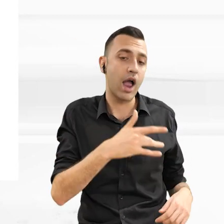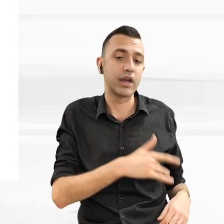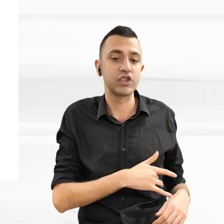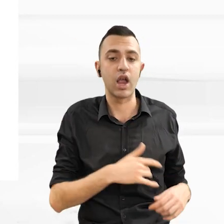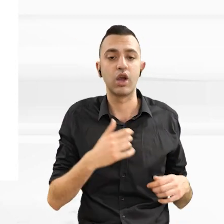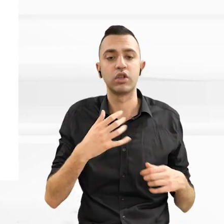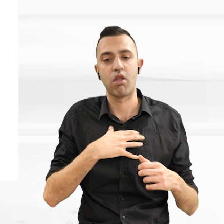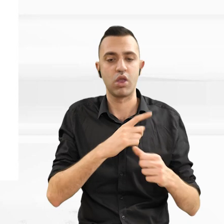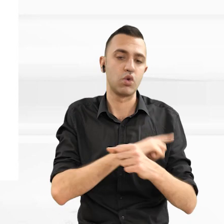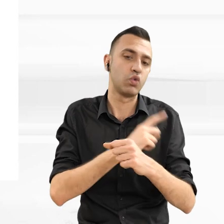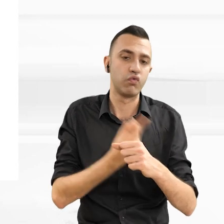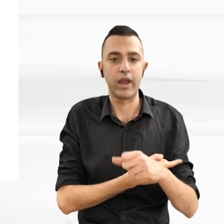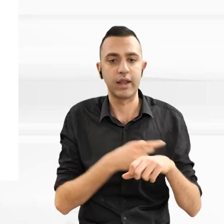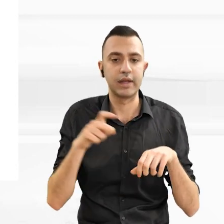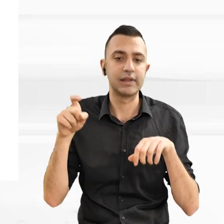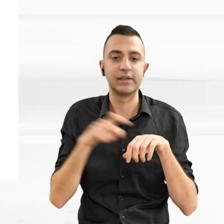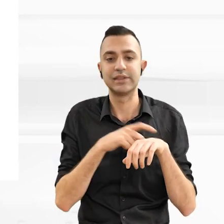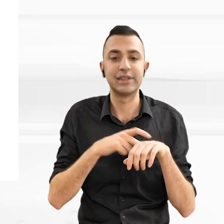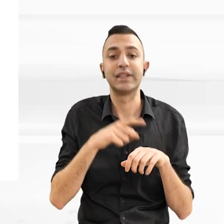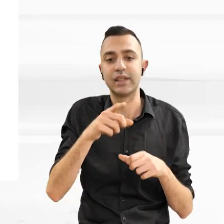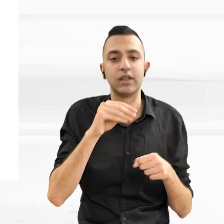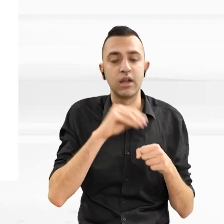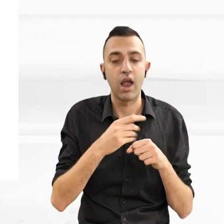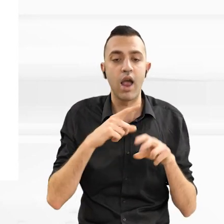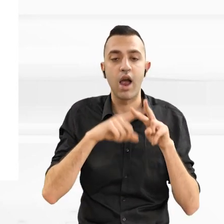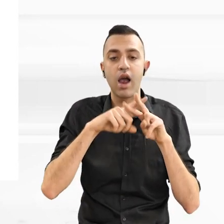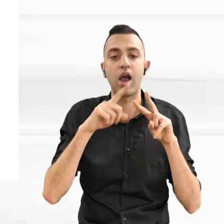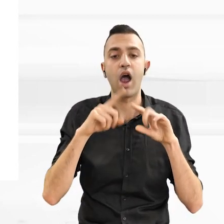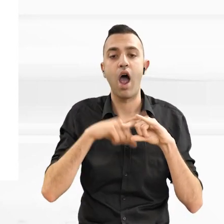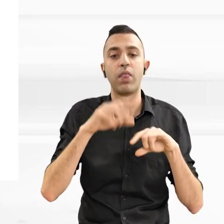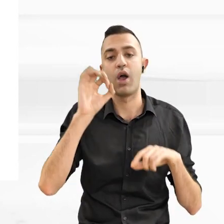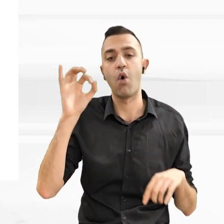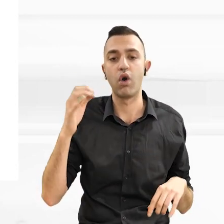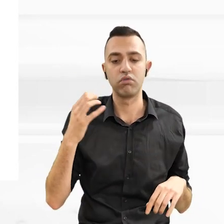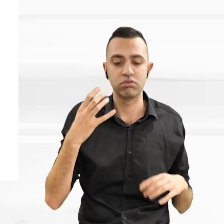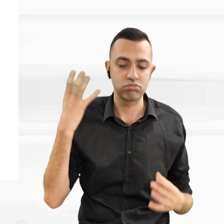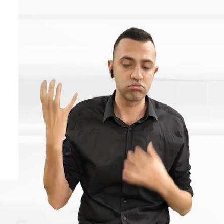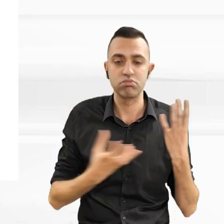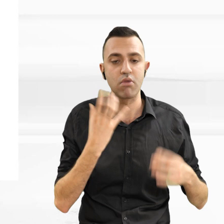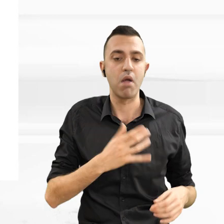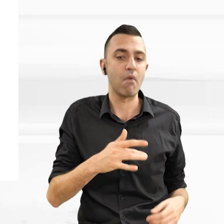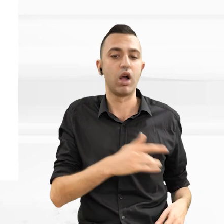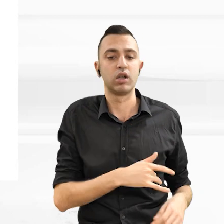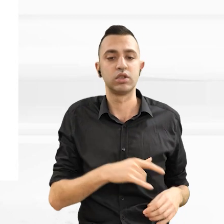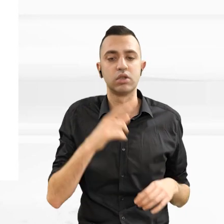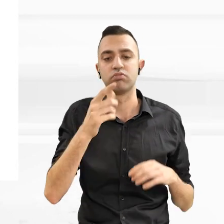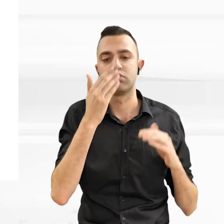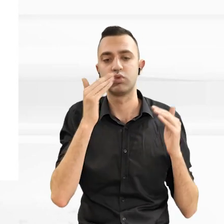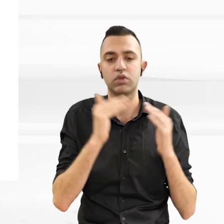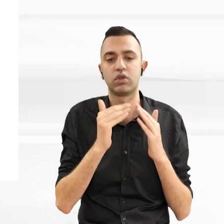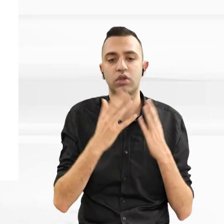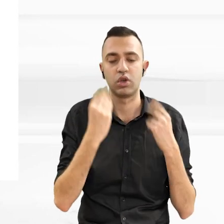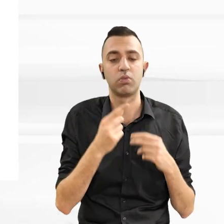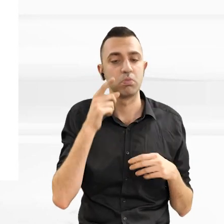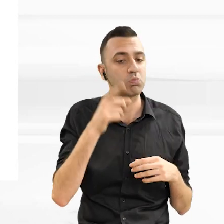kuvvetli Öfkeli demek istediklerinde ise kamu hukuku yani yanmakta olan karaciğer ifadelerini kullanmışlardır